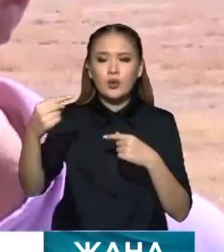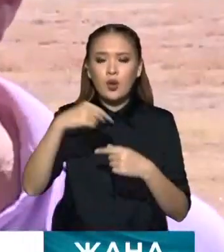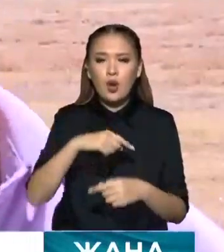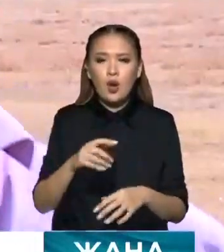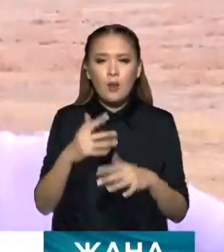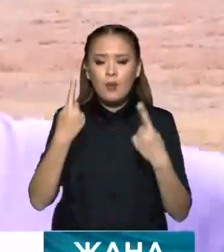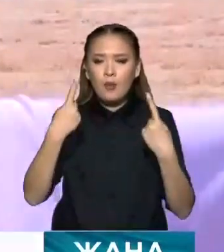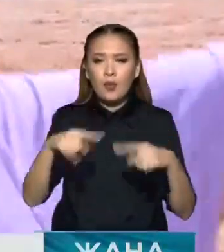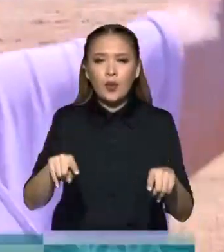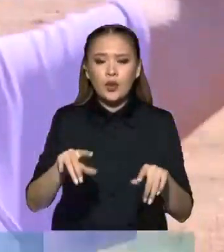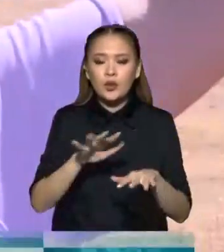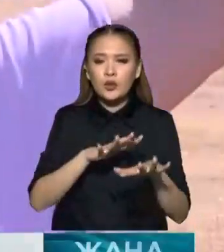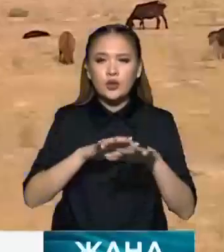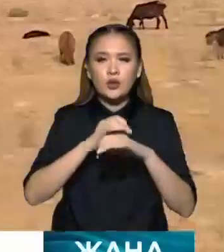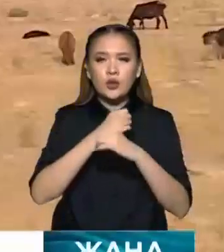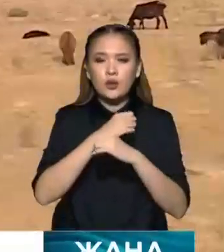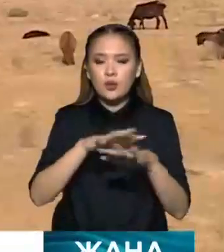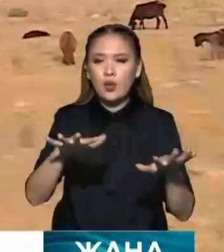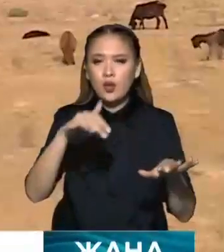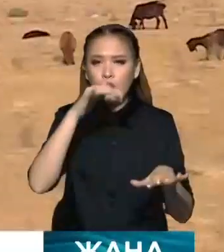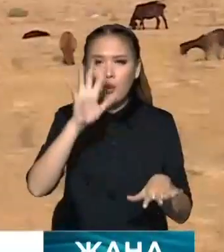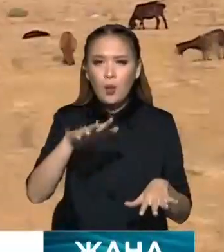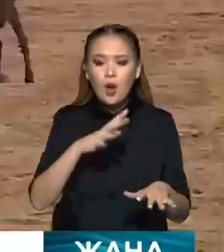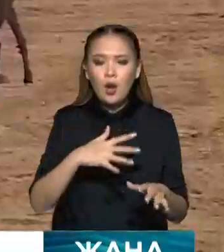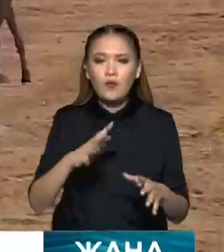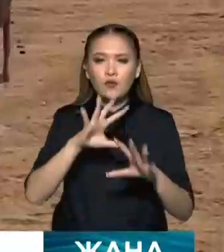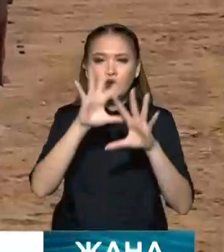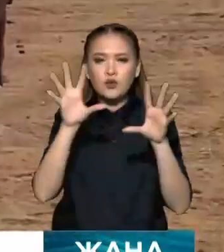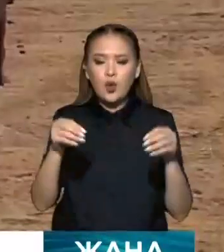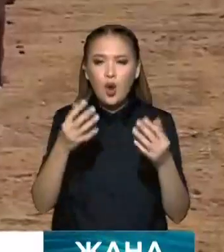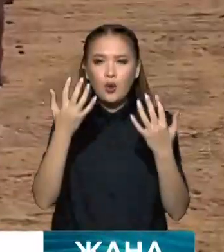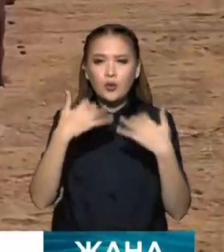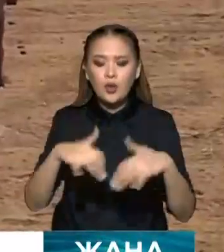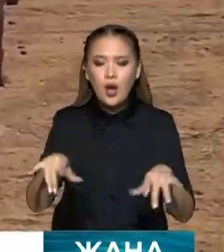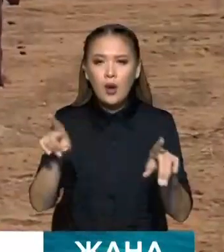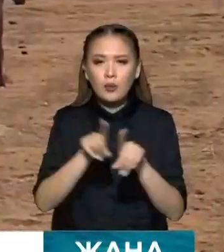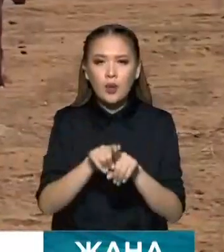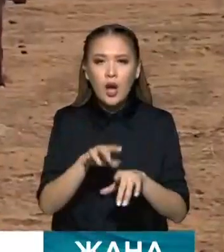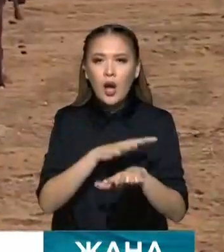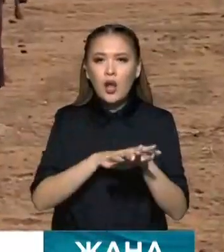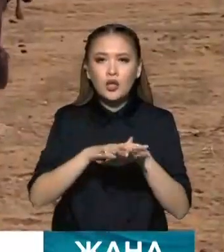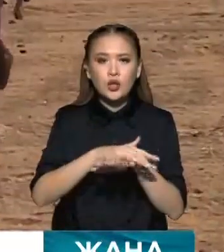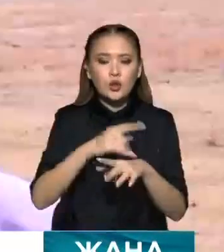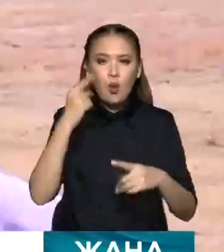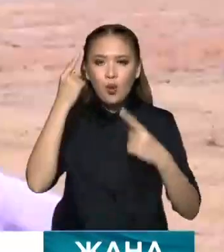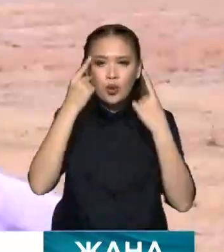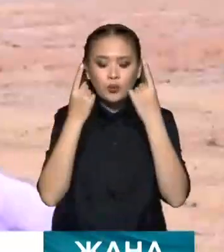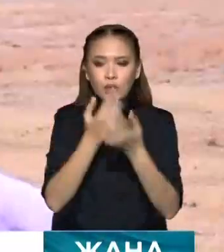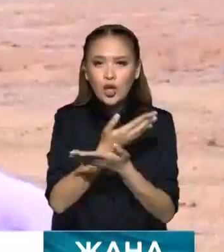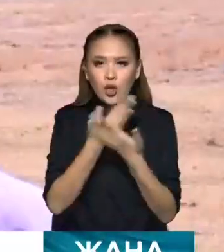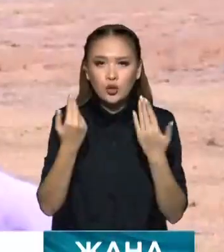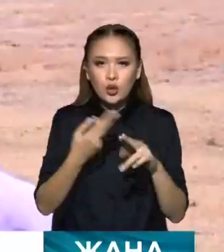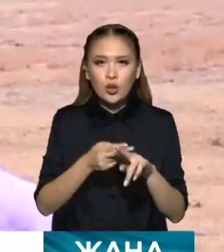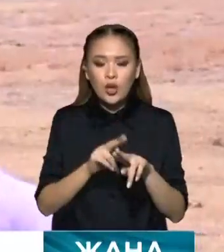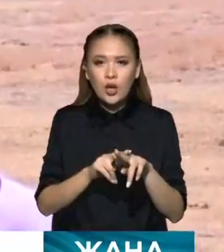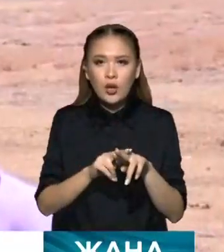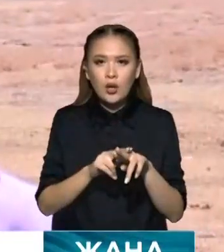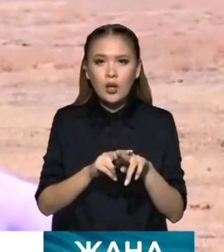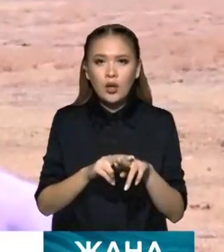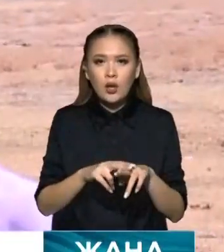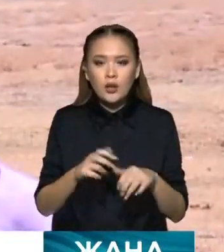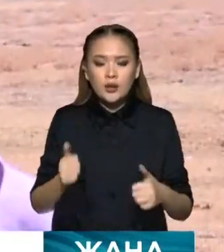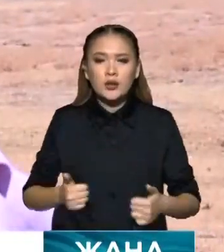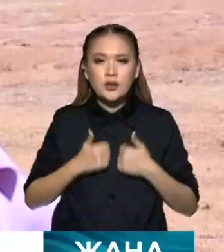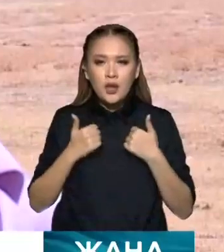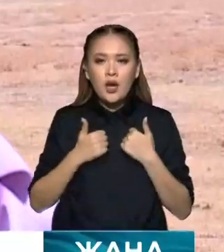жайылым жоқ. Ана таудың бәрін жекелеп алып қойған. Біз жайында, халық жайында ойлап атқан ешкім жоқ сияқты. Өз күнімізді өзіміз біліп